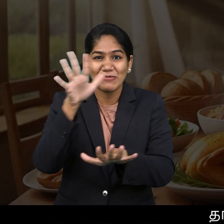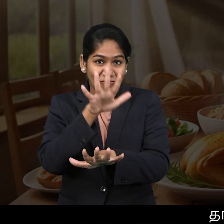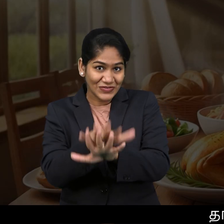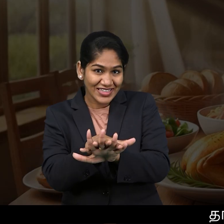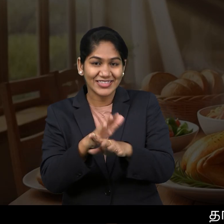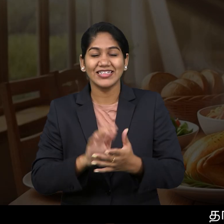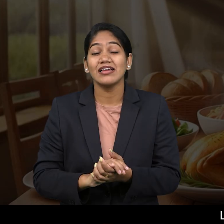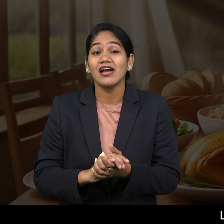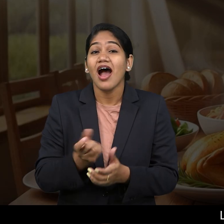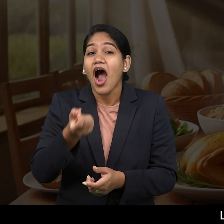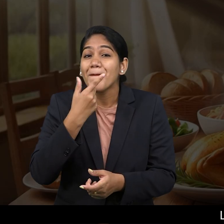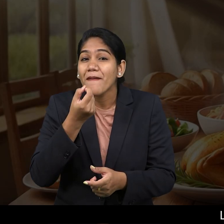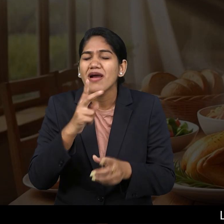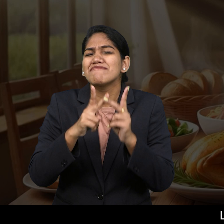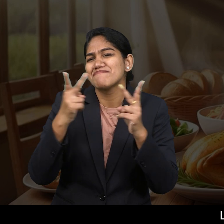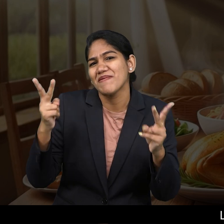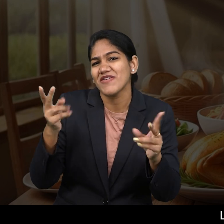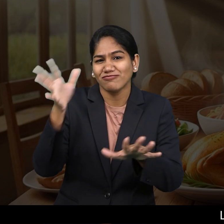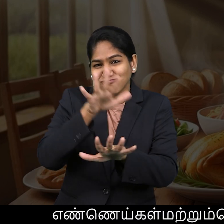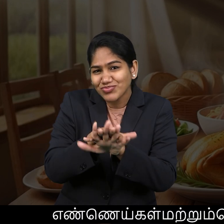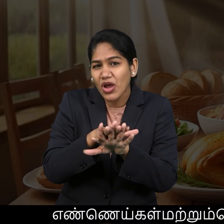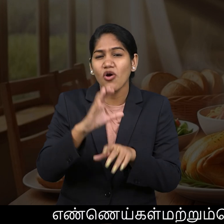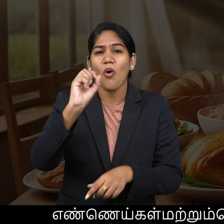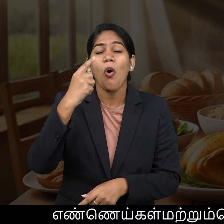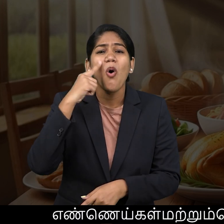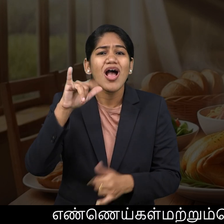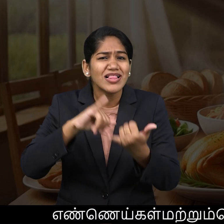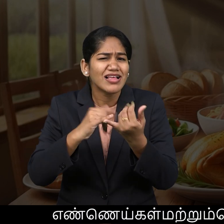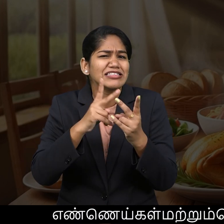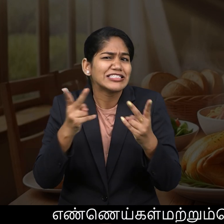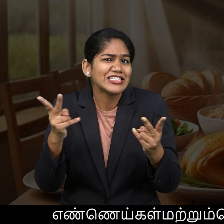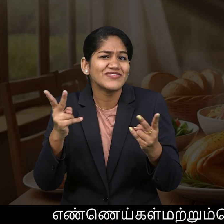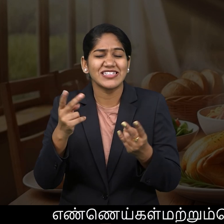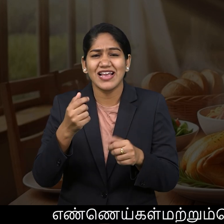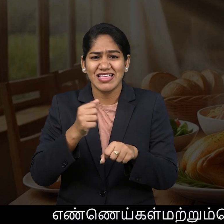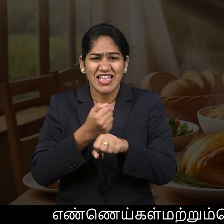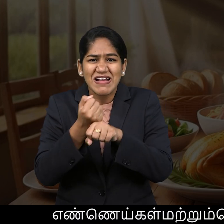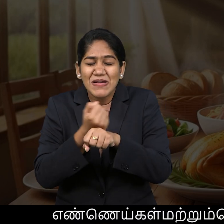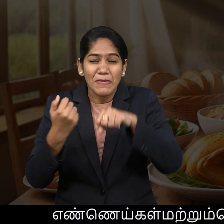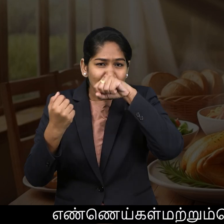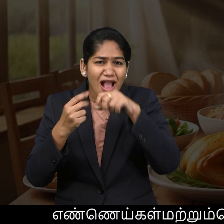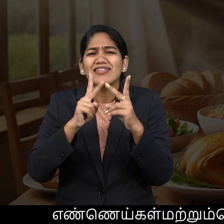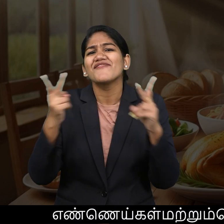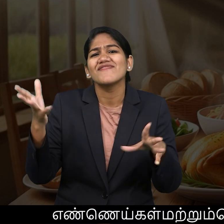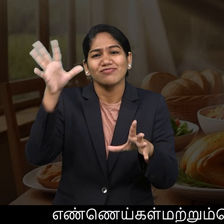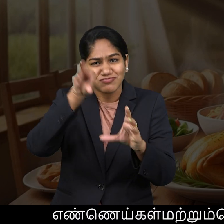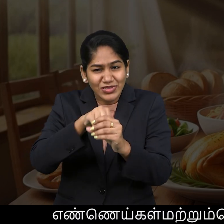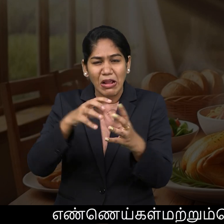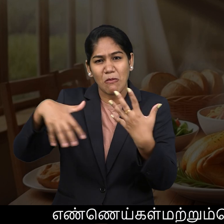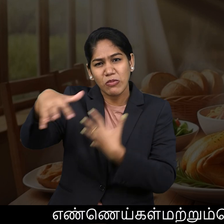தானியங்கள், பருப்புகள், எண்ணெய்கள் மற்றும் நெய் ஆகியவற்றின்